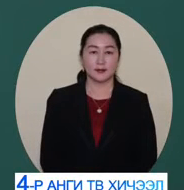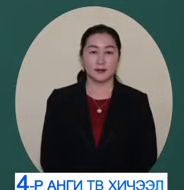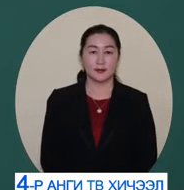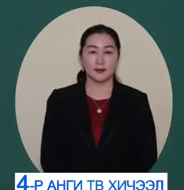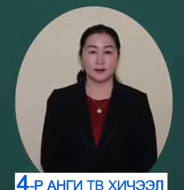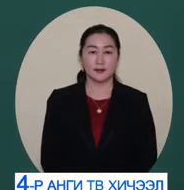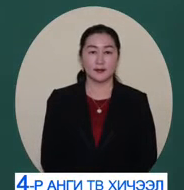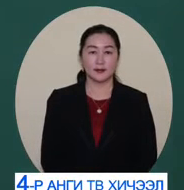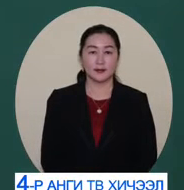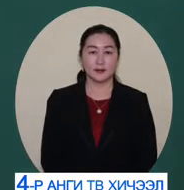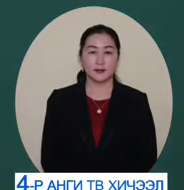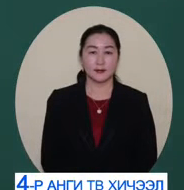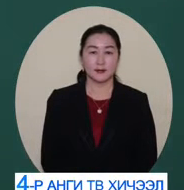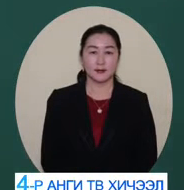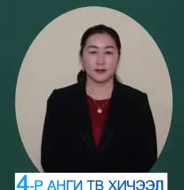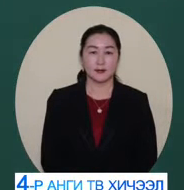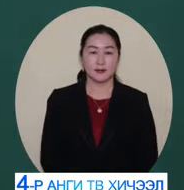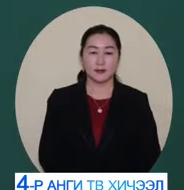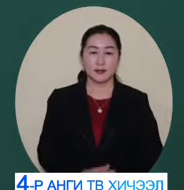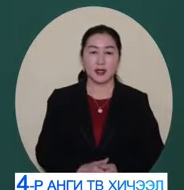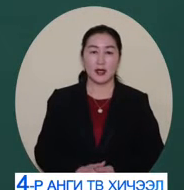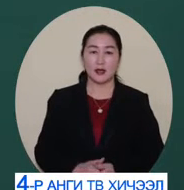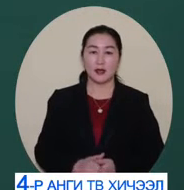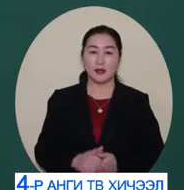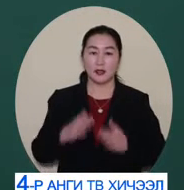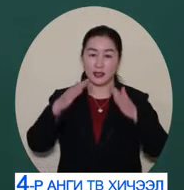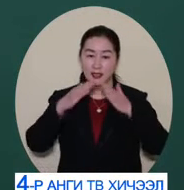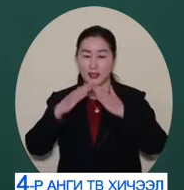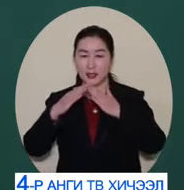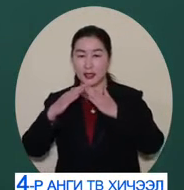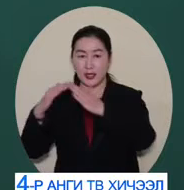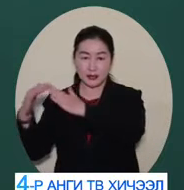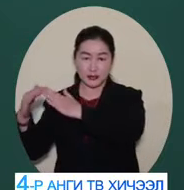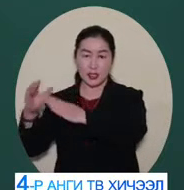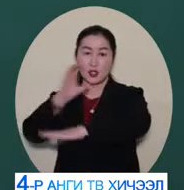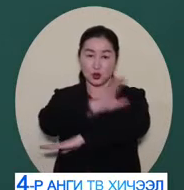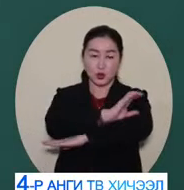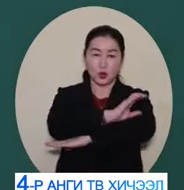10 сантиметр багтаа зурсан. За, та бүхэн ч гэсэн дэвтэр дээрээ зурж болоо шүүхлүүд нь.